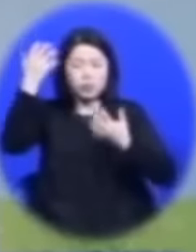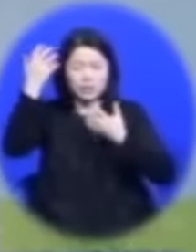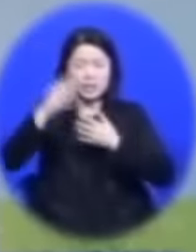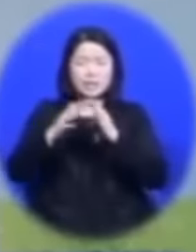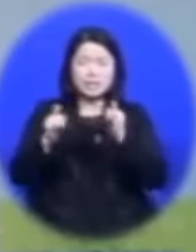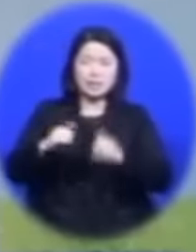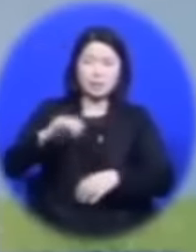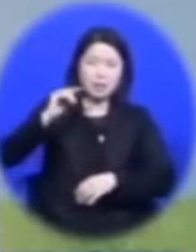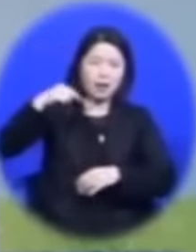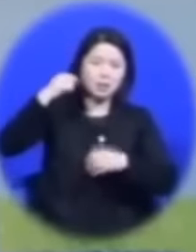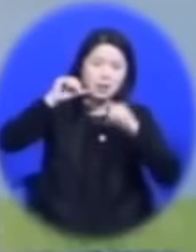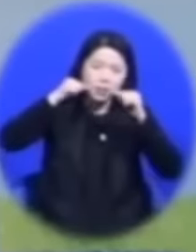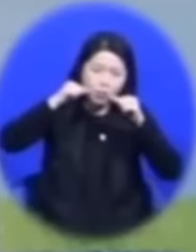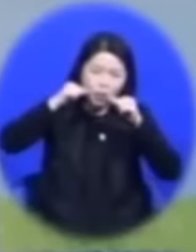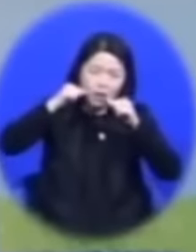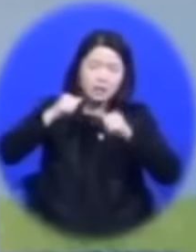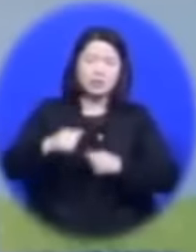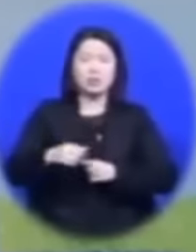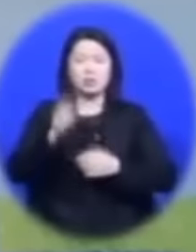지어 흥얼거립니다.